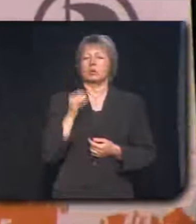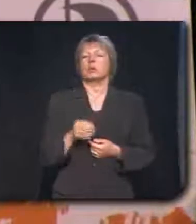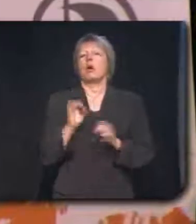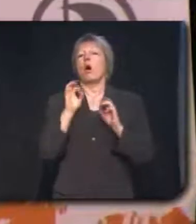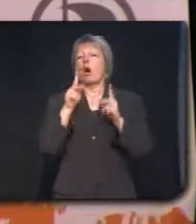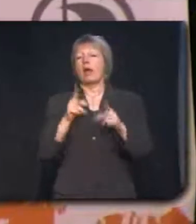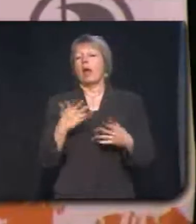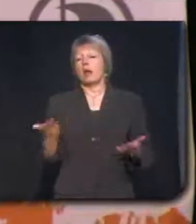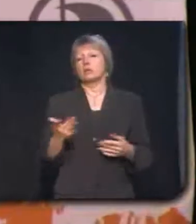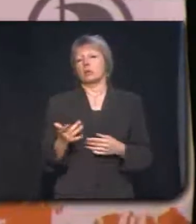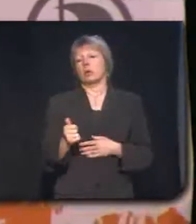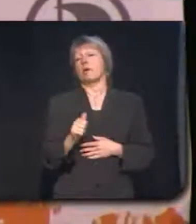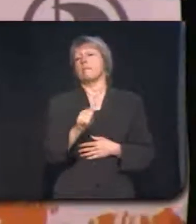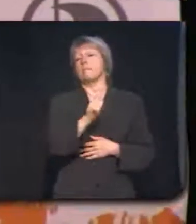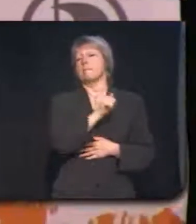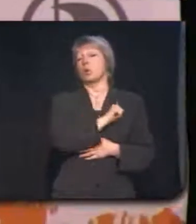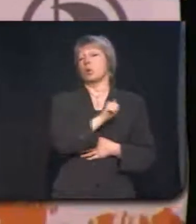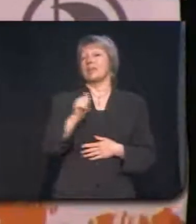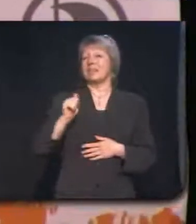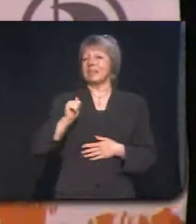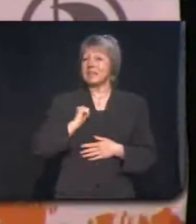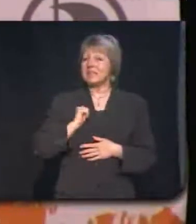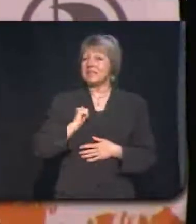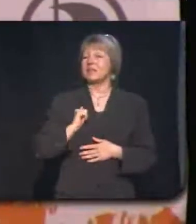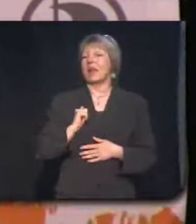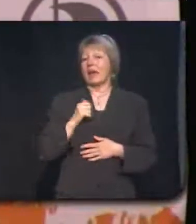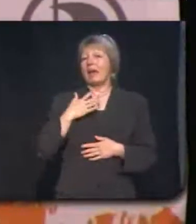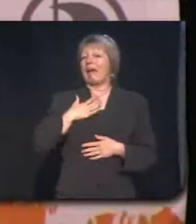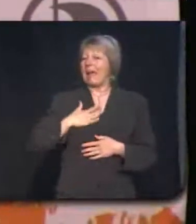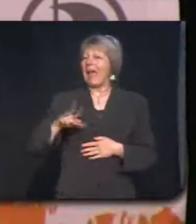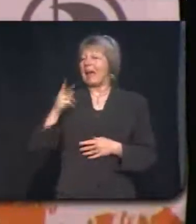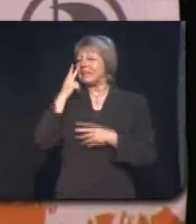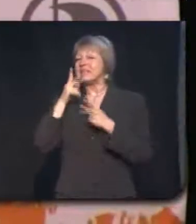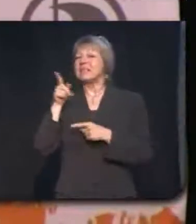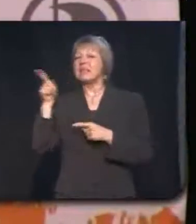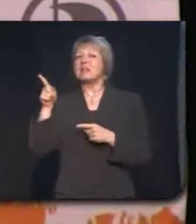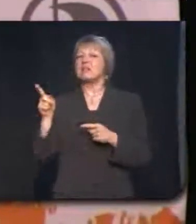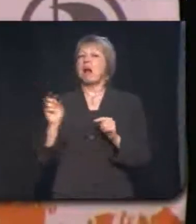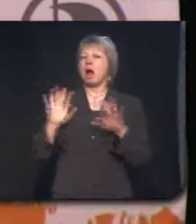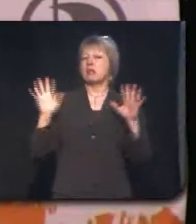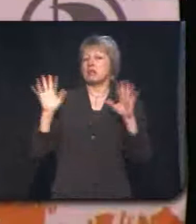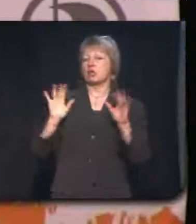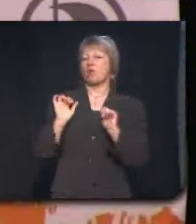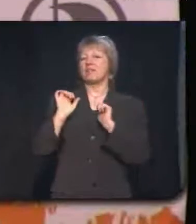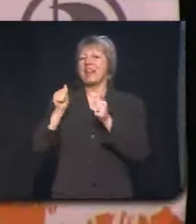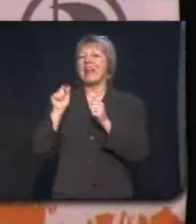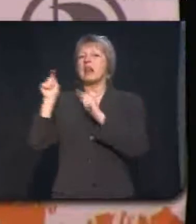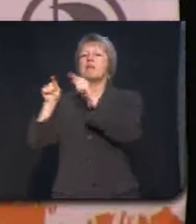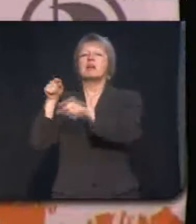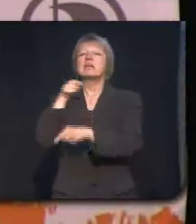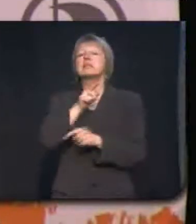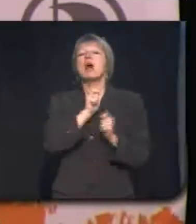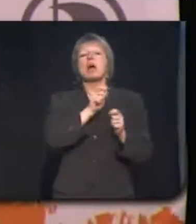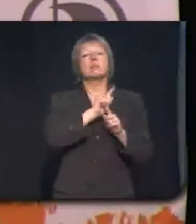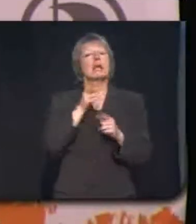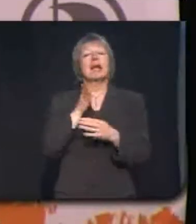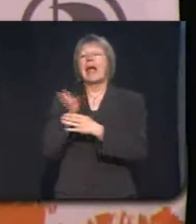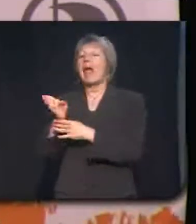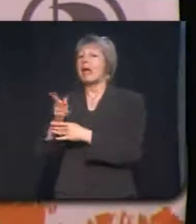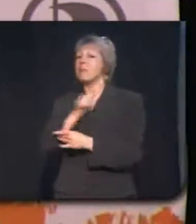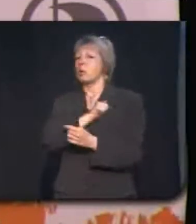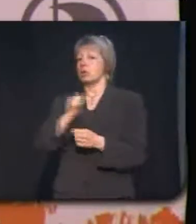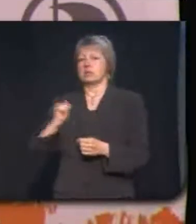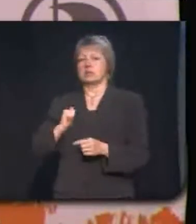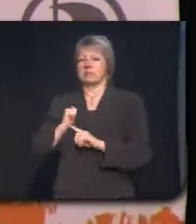natürlich gern gesehen wenn sie Katastrophenhilfe macht und so weiter das soll auch kein Antrag gegen die Bundeswehr sein es soll einfach